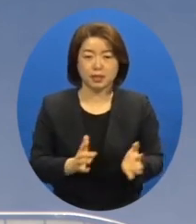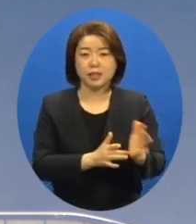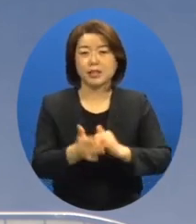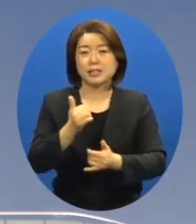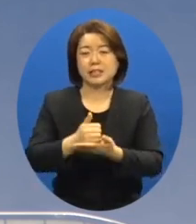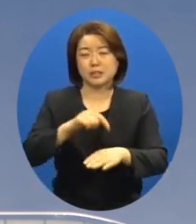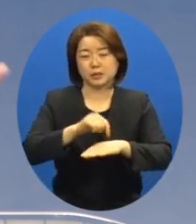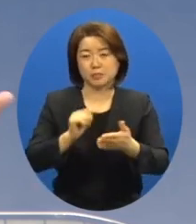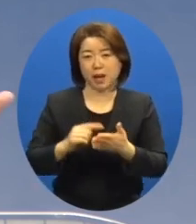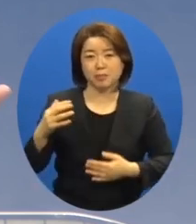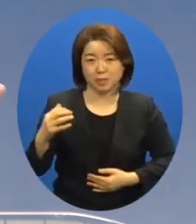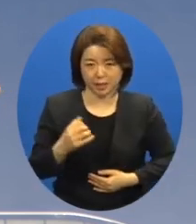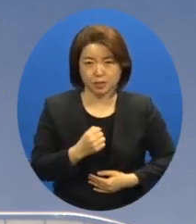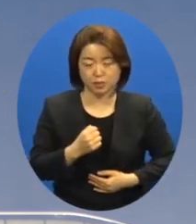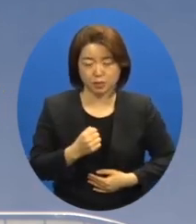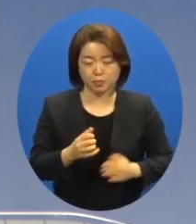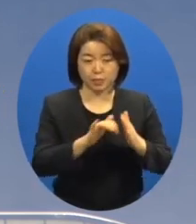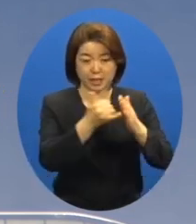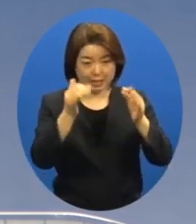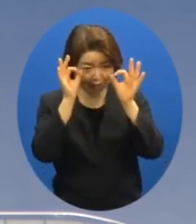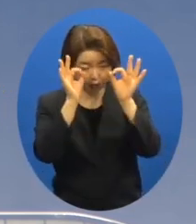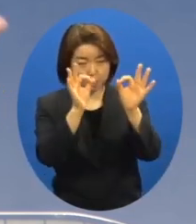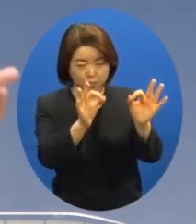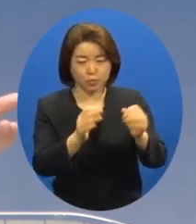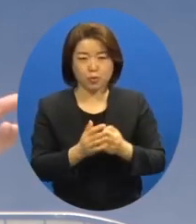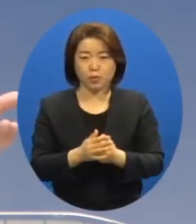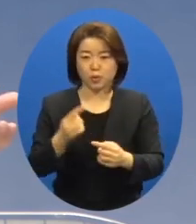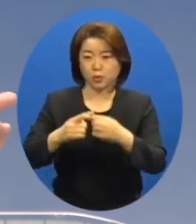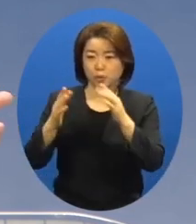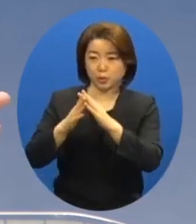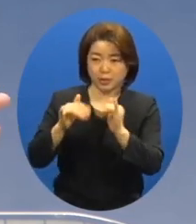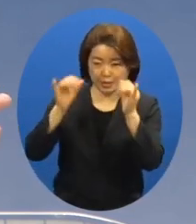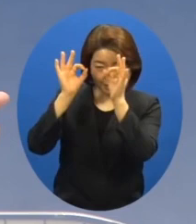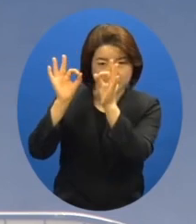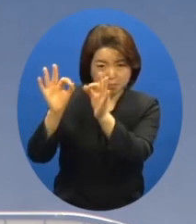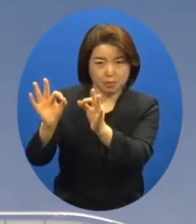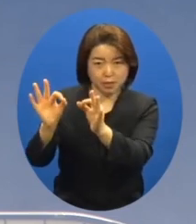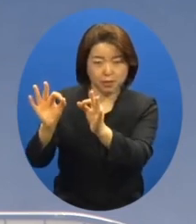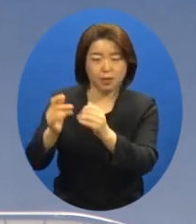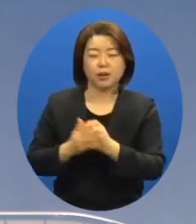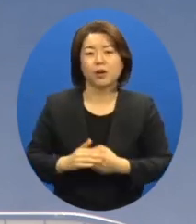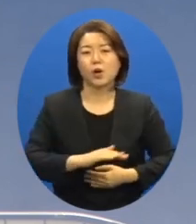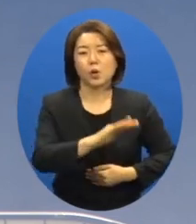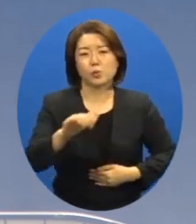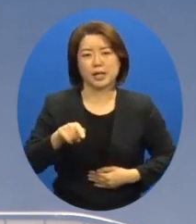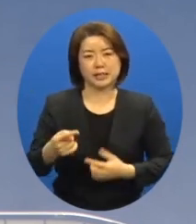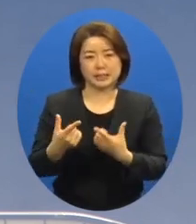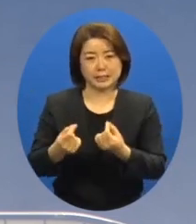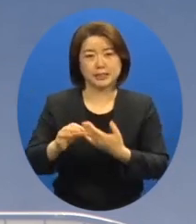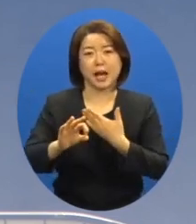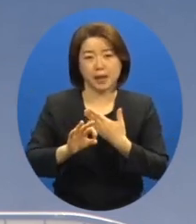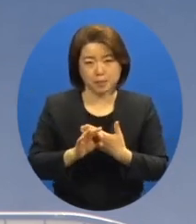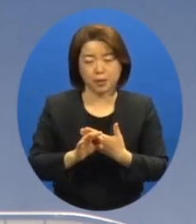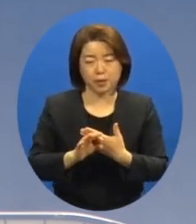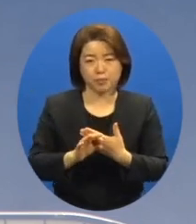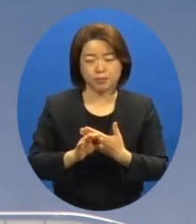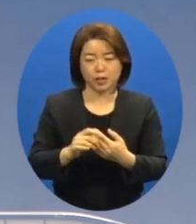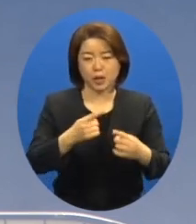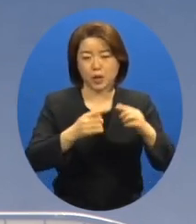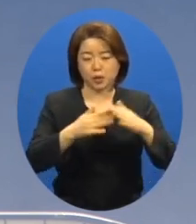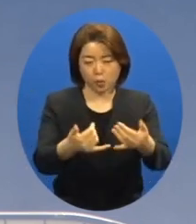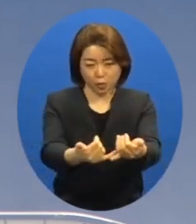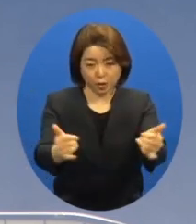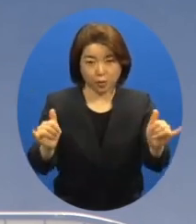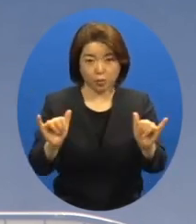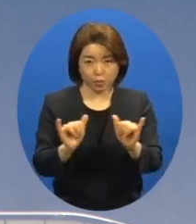품고 가족을 바라보고 그리고 교인들을 봐야 하고, 우리가 그렇게 할 때 교회